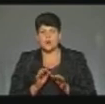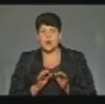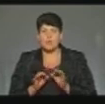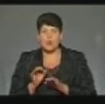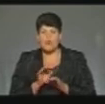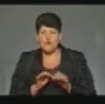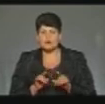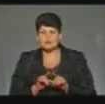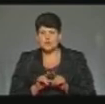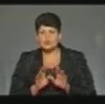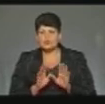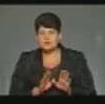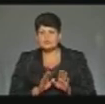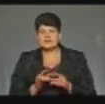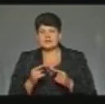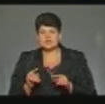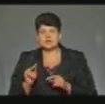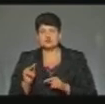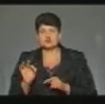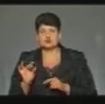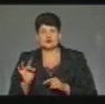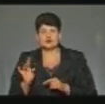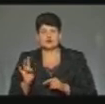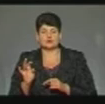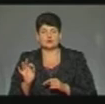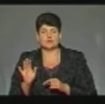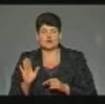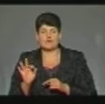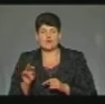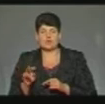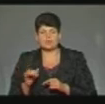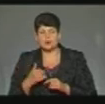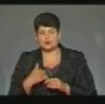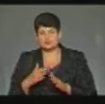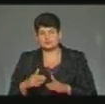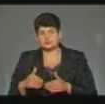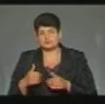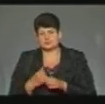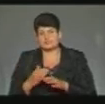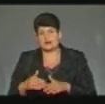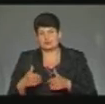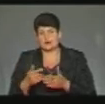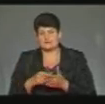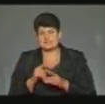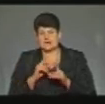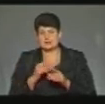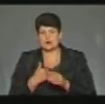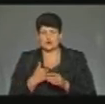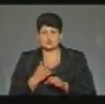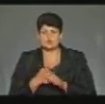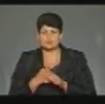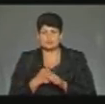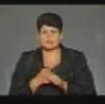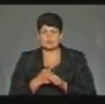і також інше про Чорновола хочемо зробити, рекомендує міська рада, хоче